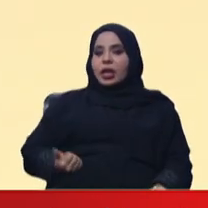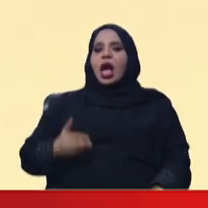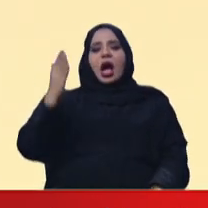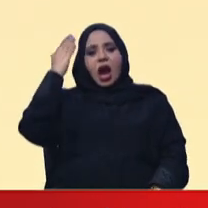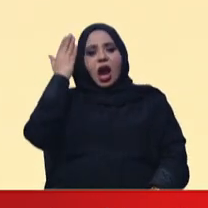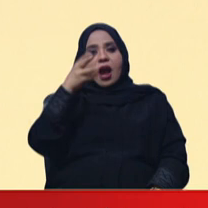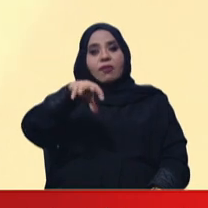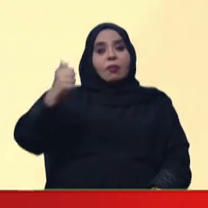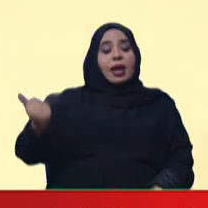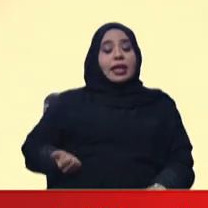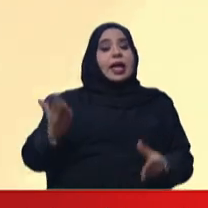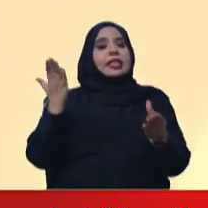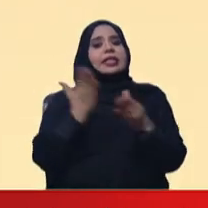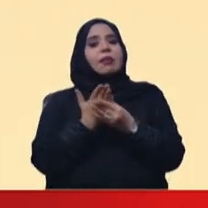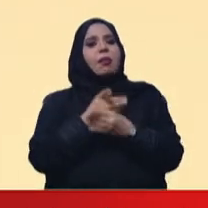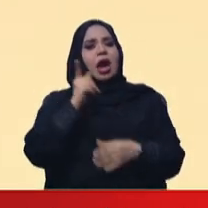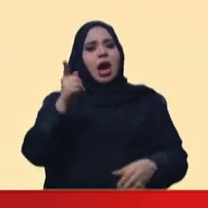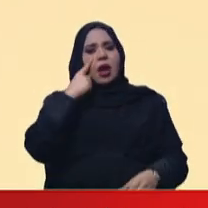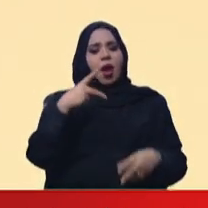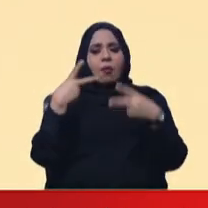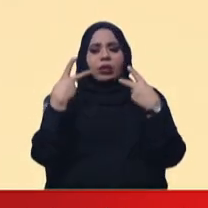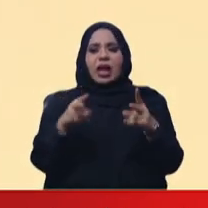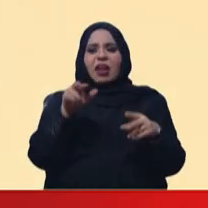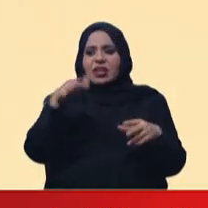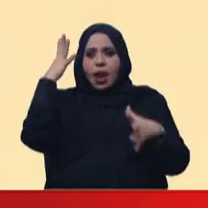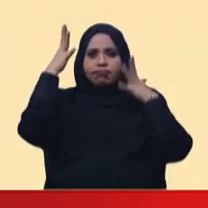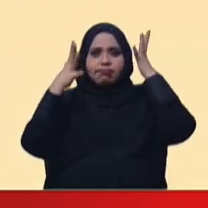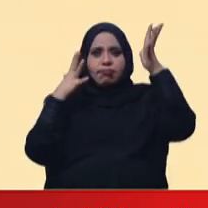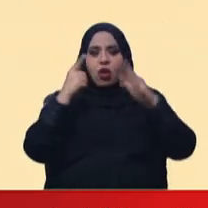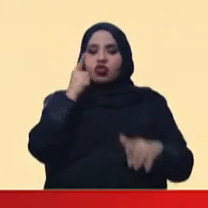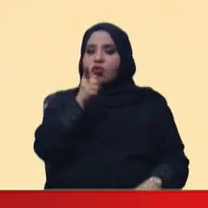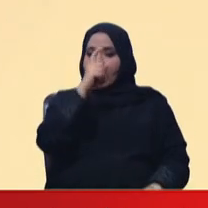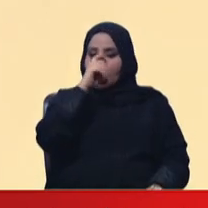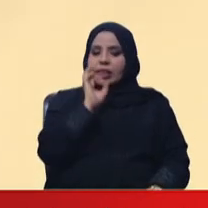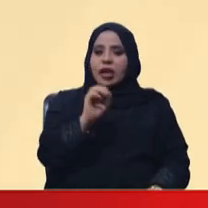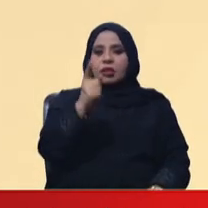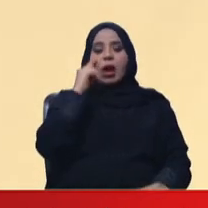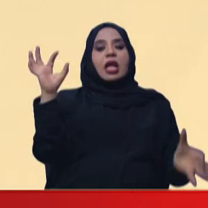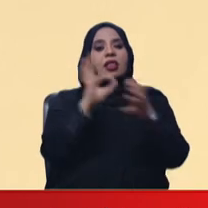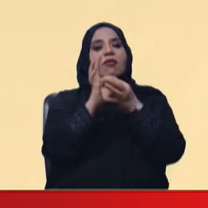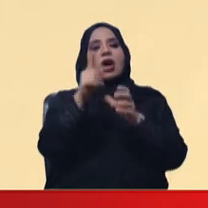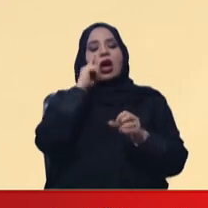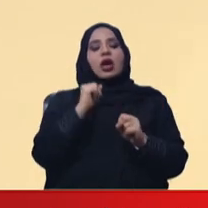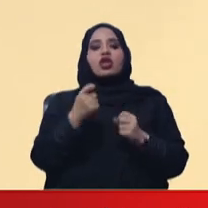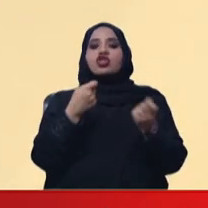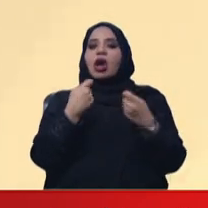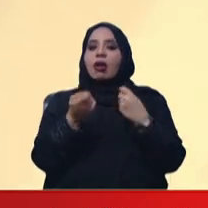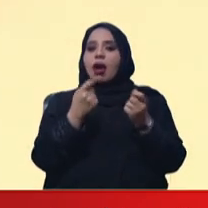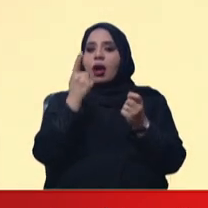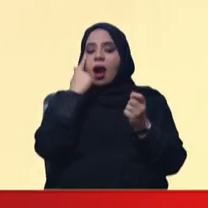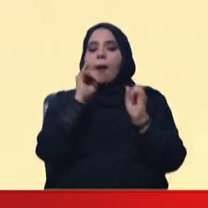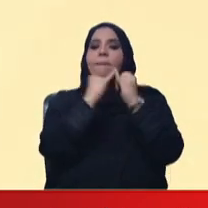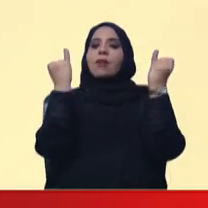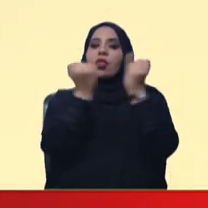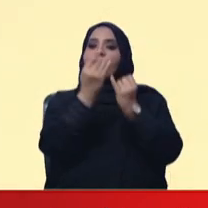تنمية بلا استقرار، من هذا المنطلق يعني جاء التوقيع على هذه الاتفاقية لشراء منظومة الدفاع، وذلك